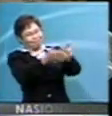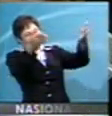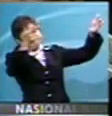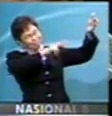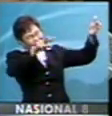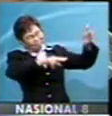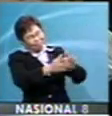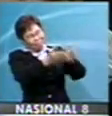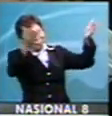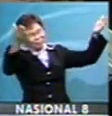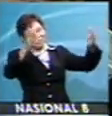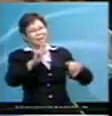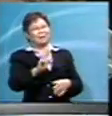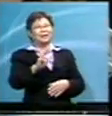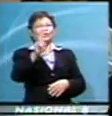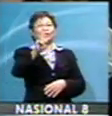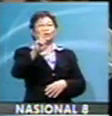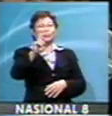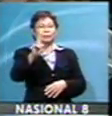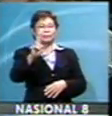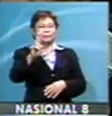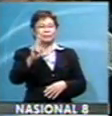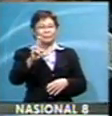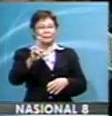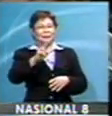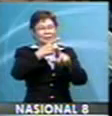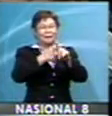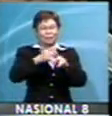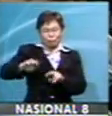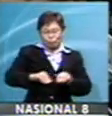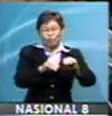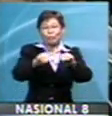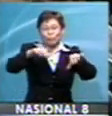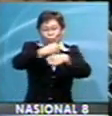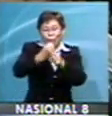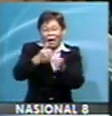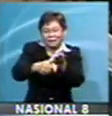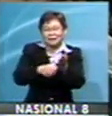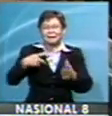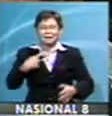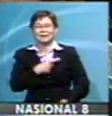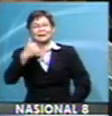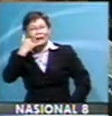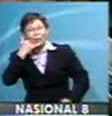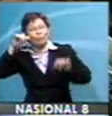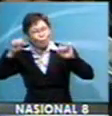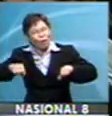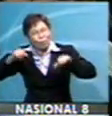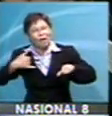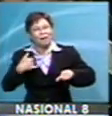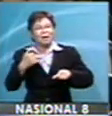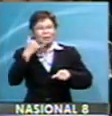in I jpn jadi kamipn lah selepas dia bilang boleh kami kalau